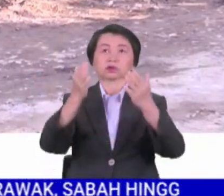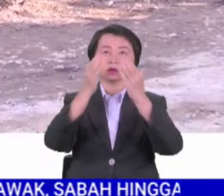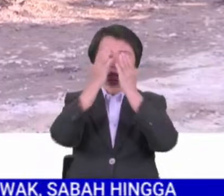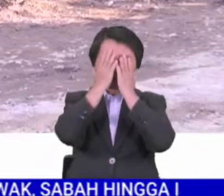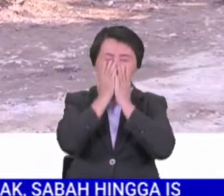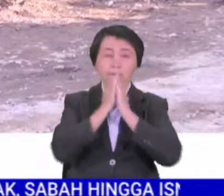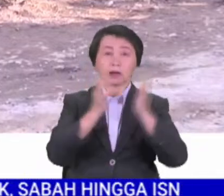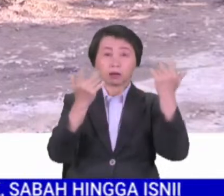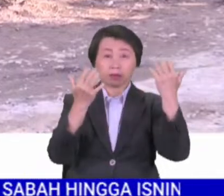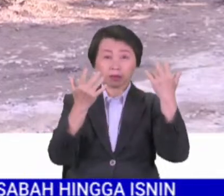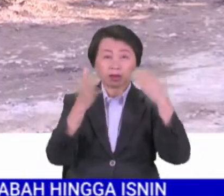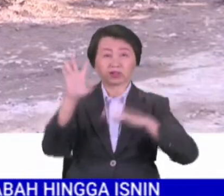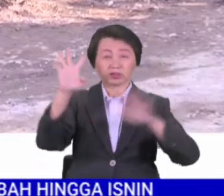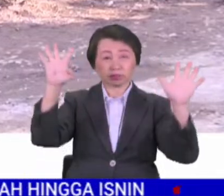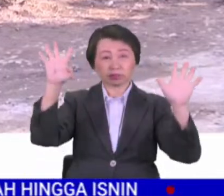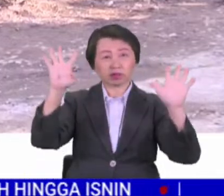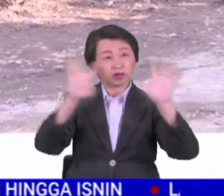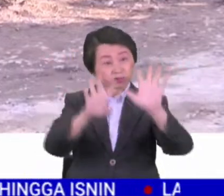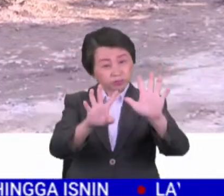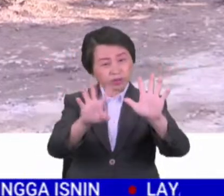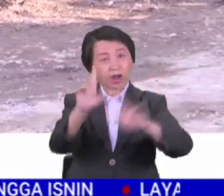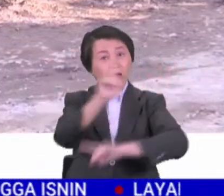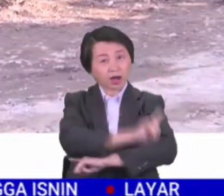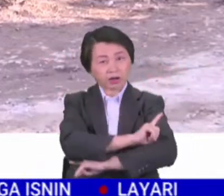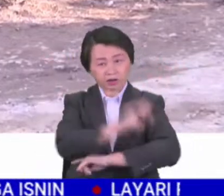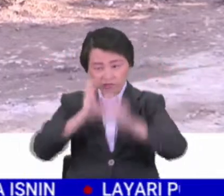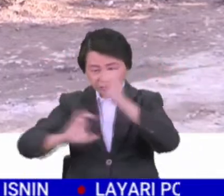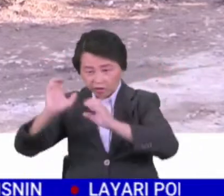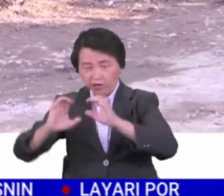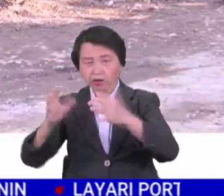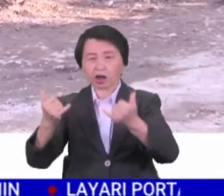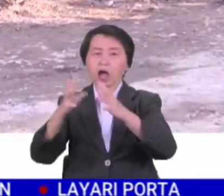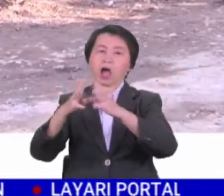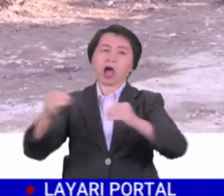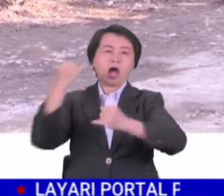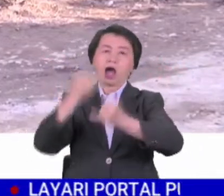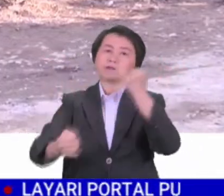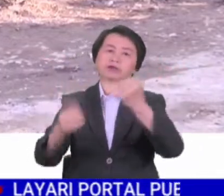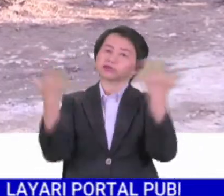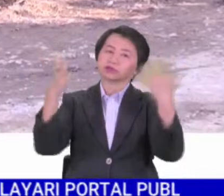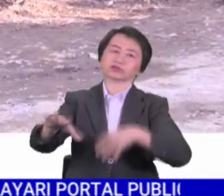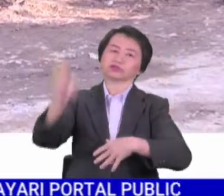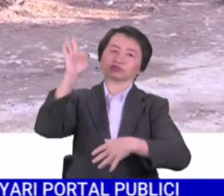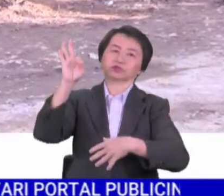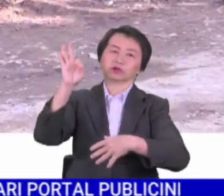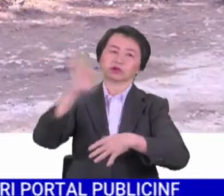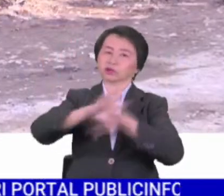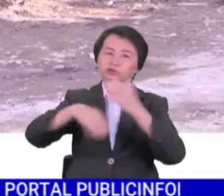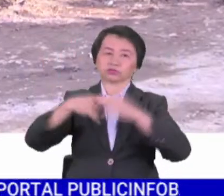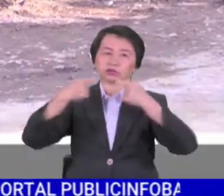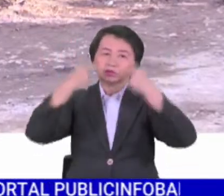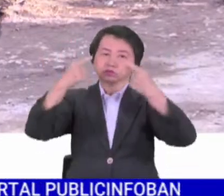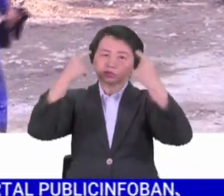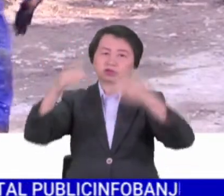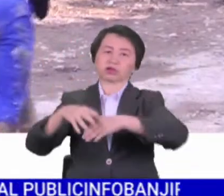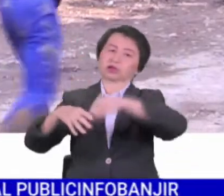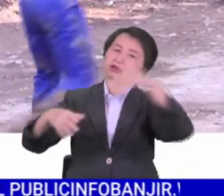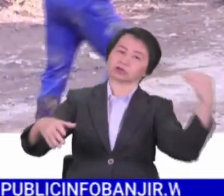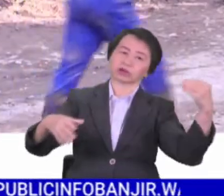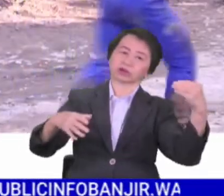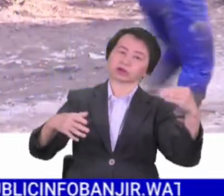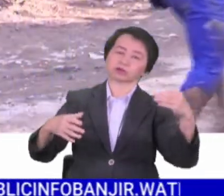Alhamdulillah penantian yang kita tunggu-tunggu telah pun selesai. Kesemua mangsa telah pun berjaya